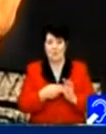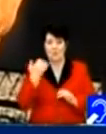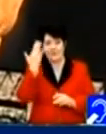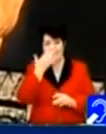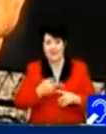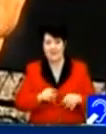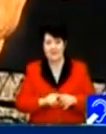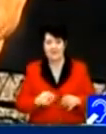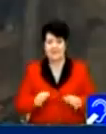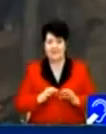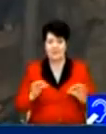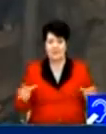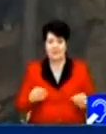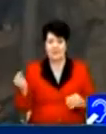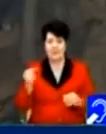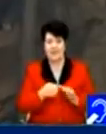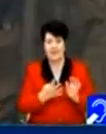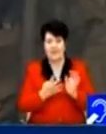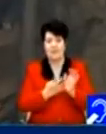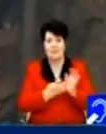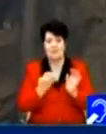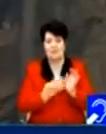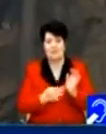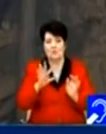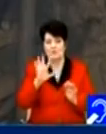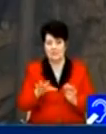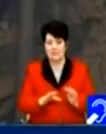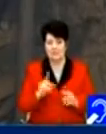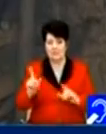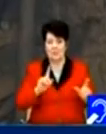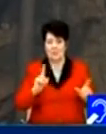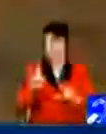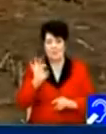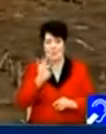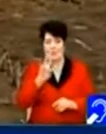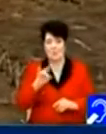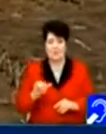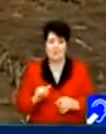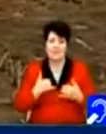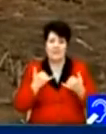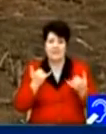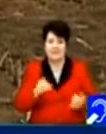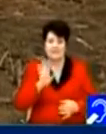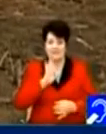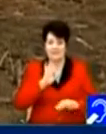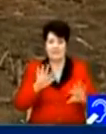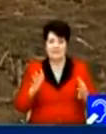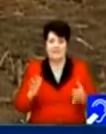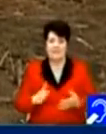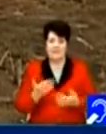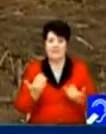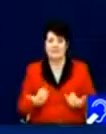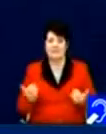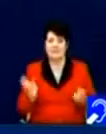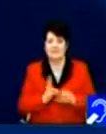acestei sărbători a apărut încă în anul 1995, în timpul unei conferințe ONU dedicate femeilor. Evenimentul vine să